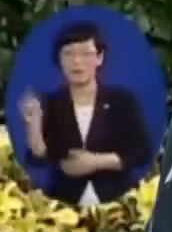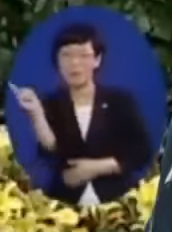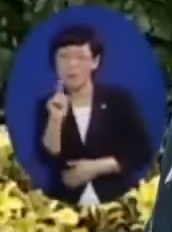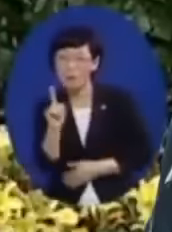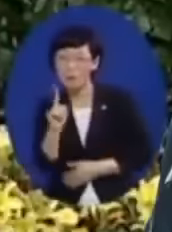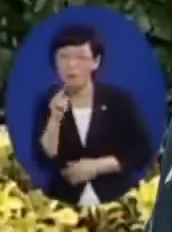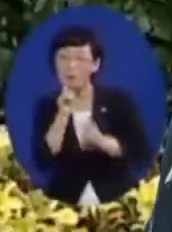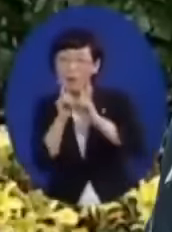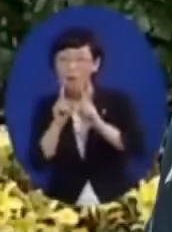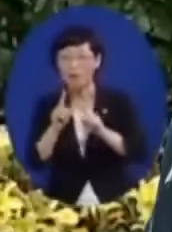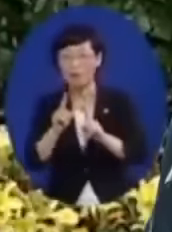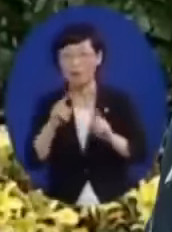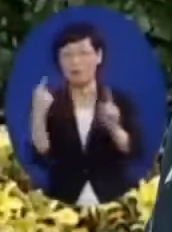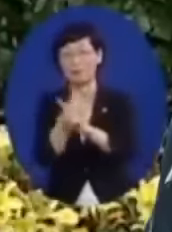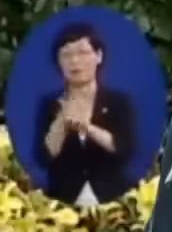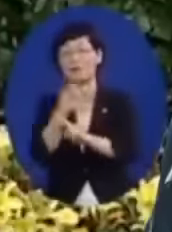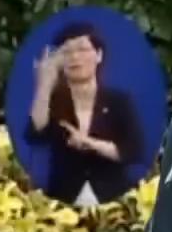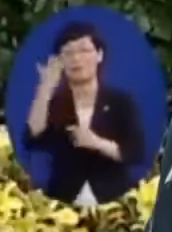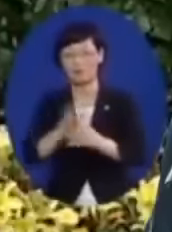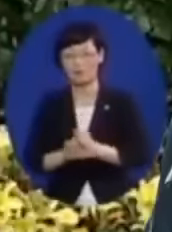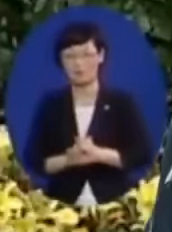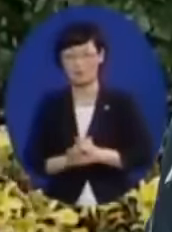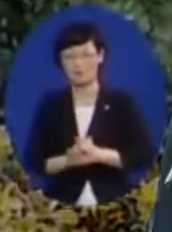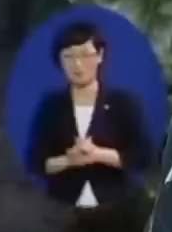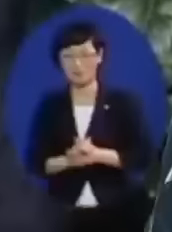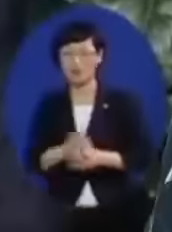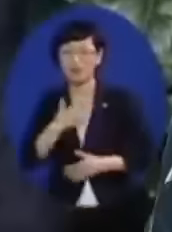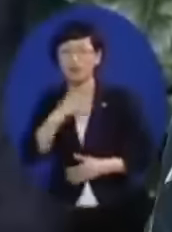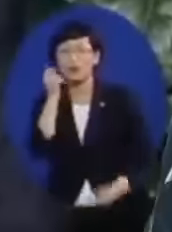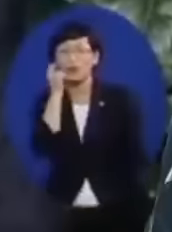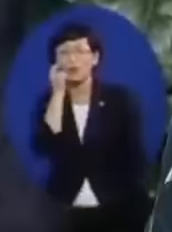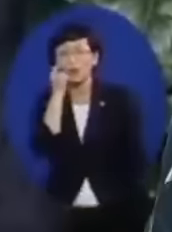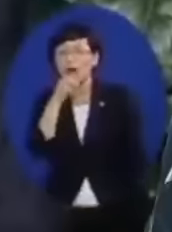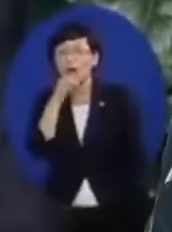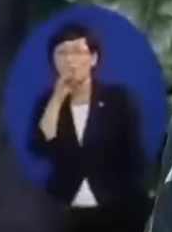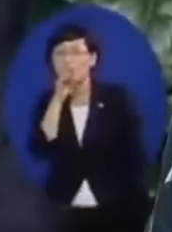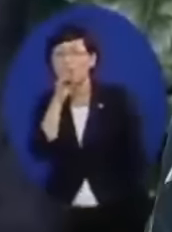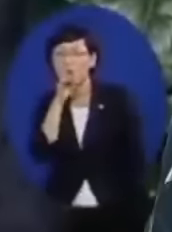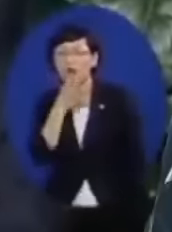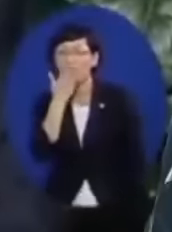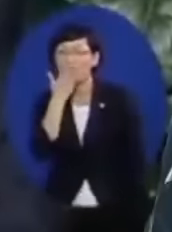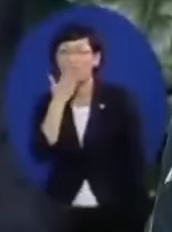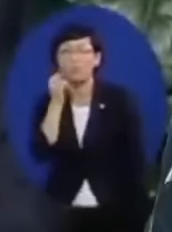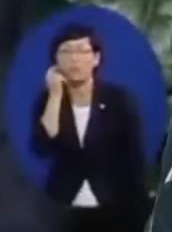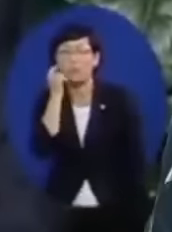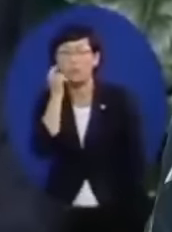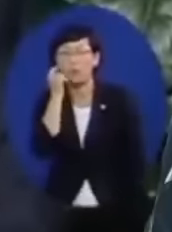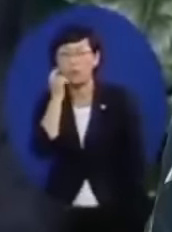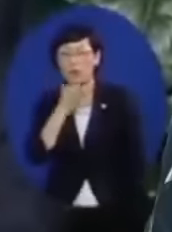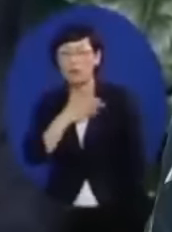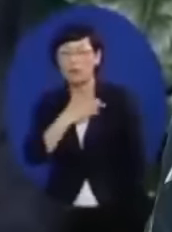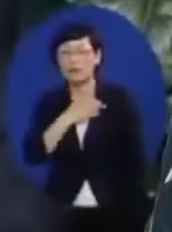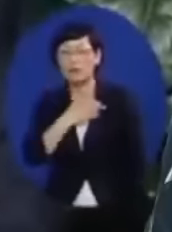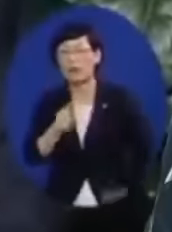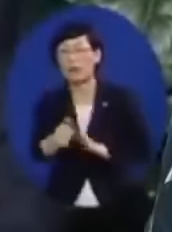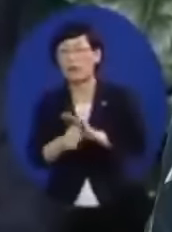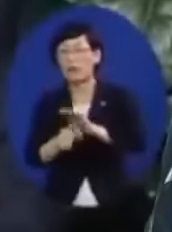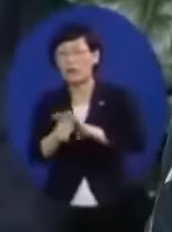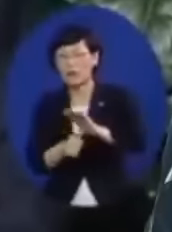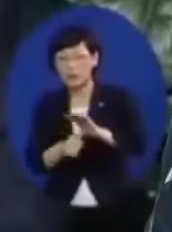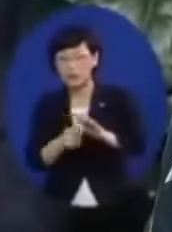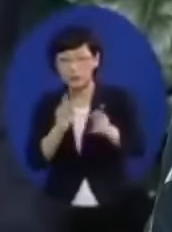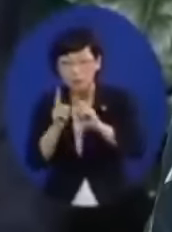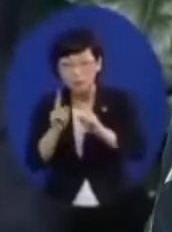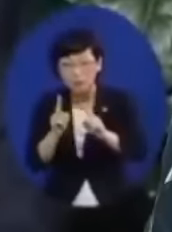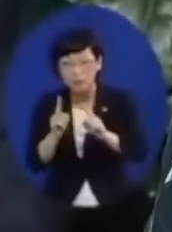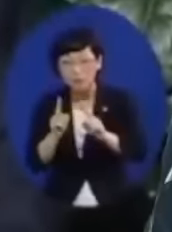생활이 달라지는 것입니다. 말이 달라져요. 뭐 난 못한다, 안 된다, 할 수 없다, 패한다, 이런